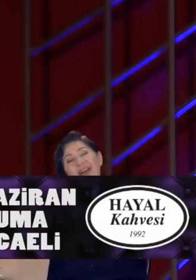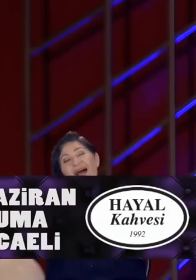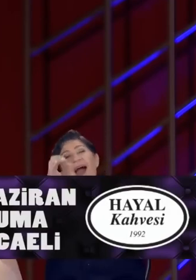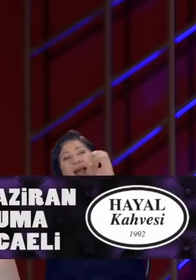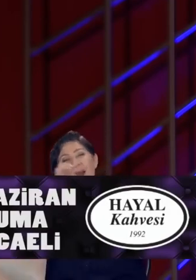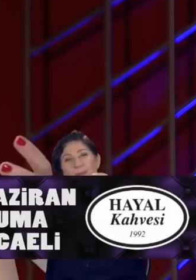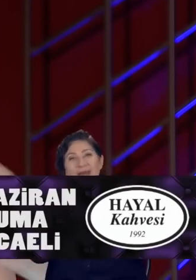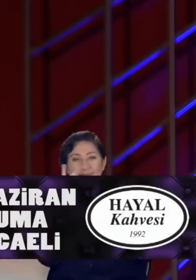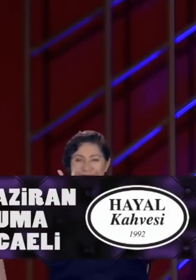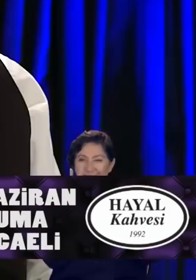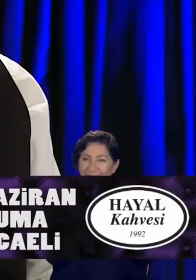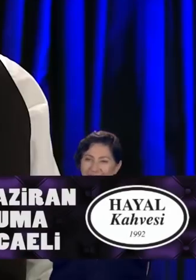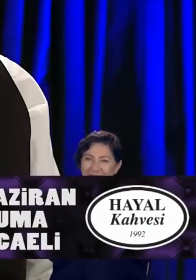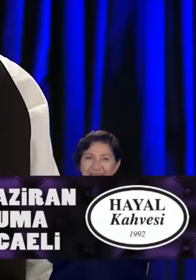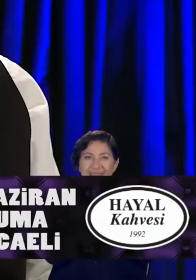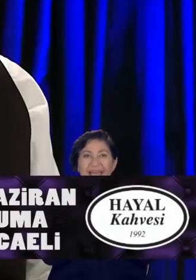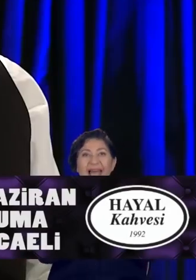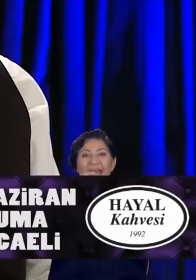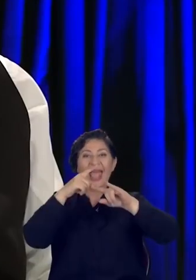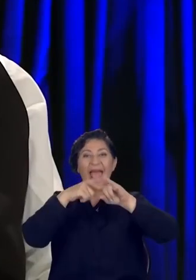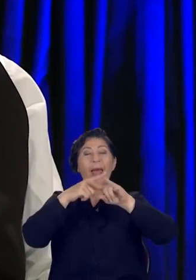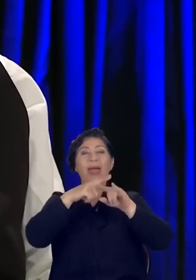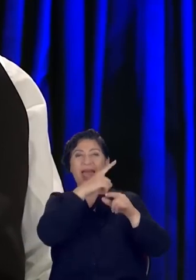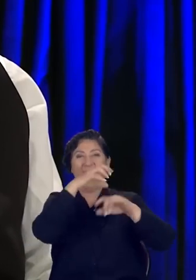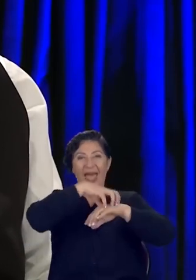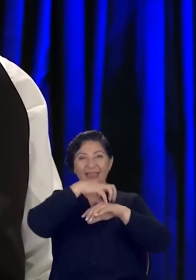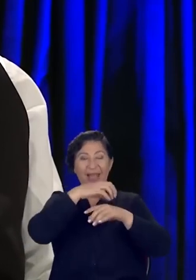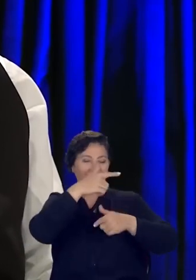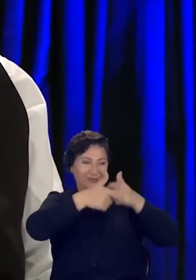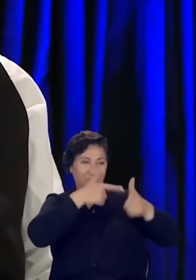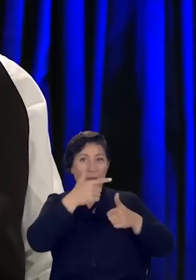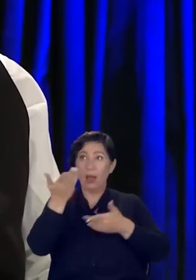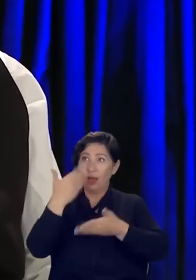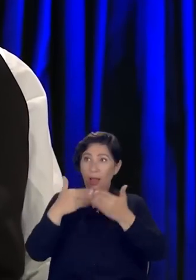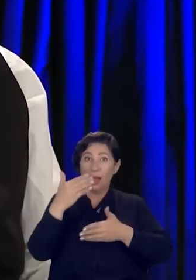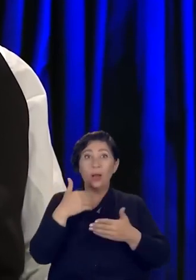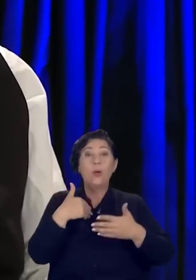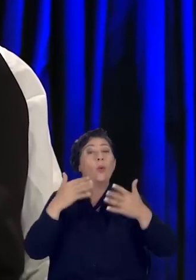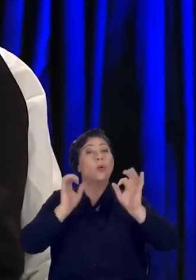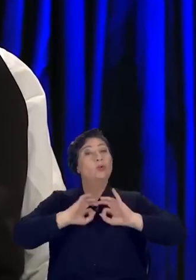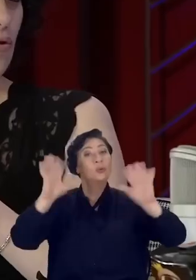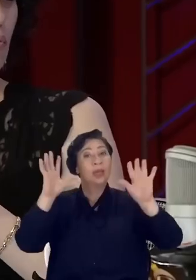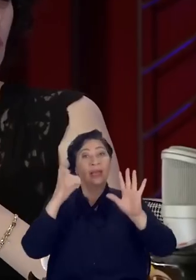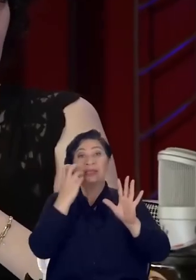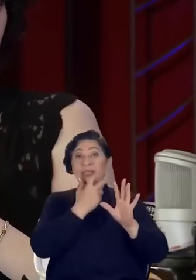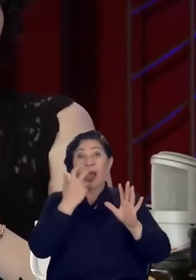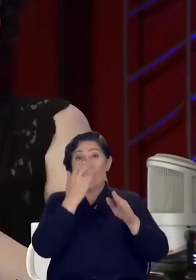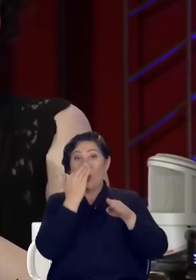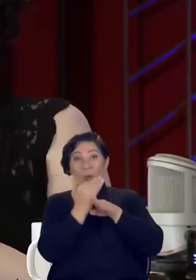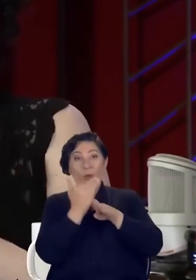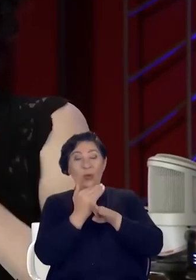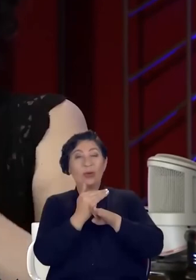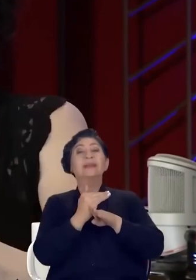Yani Esim ailesine ait Heybeliada'daki görüntüler, ondan bahsetti. İzledik ve şarkıyla çok